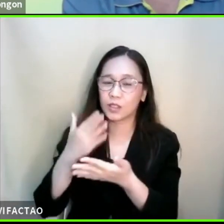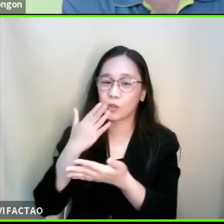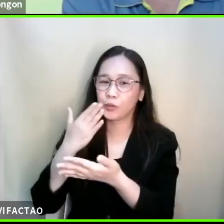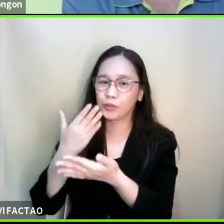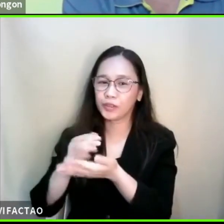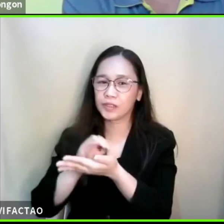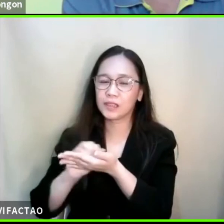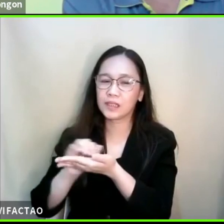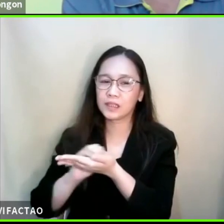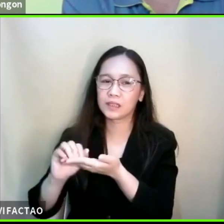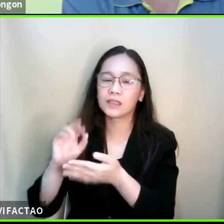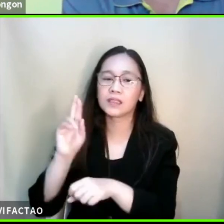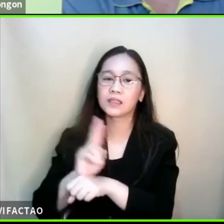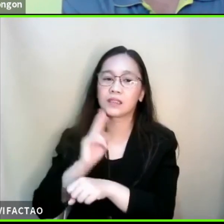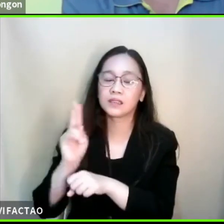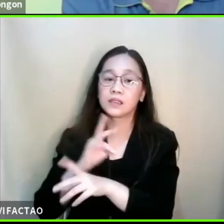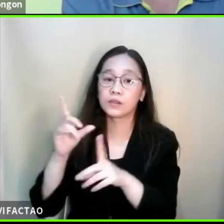and experience po.